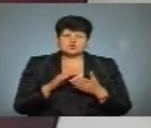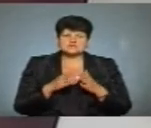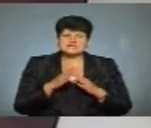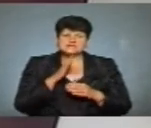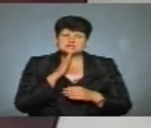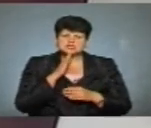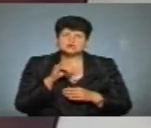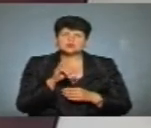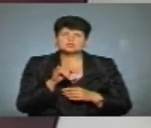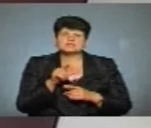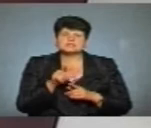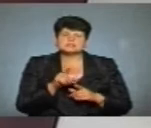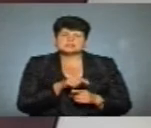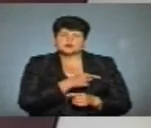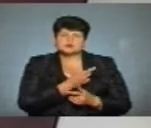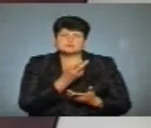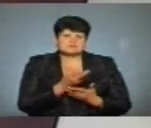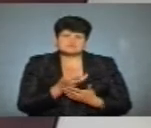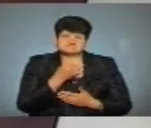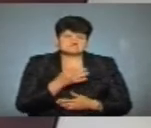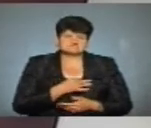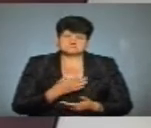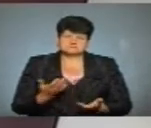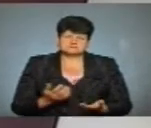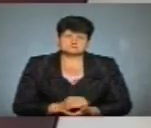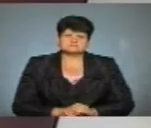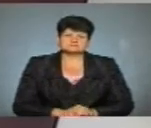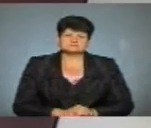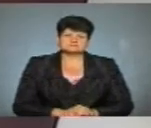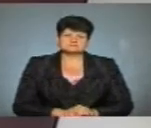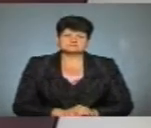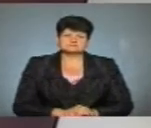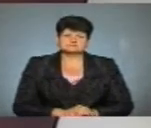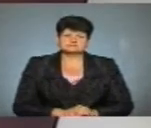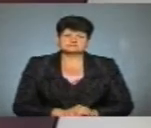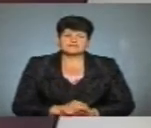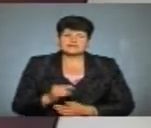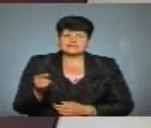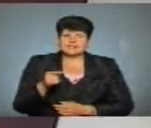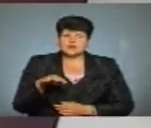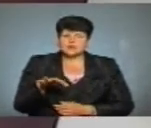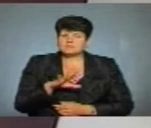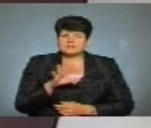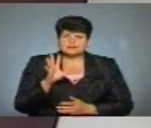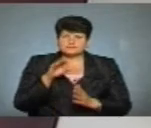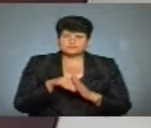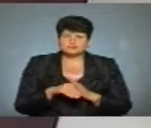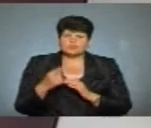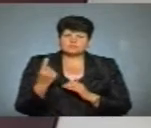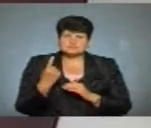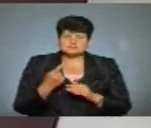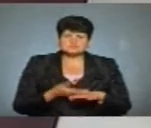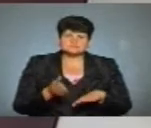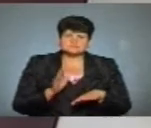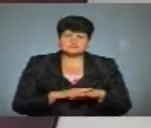жінки і куди її госпіталізували нам не надали. Тернопільщина не належить до областей із